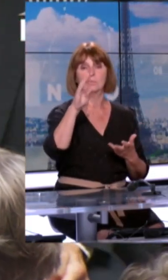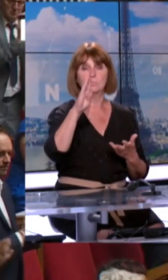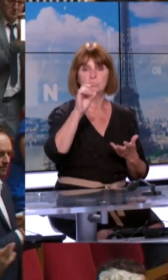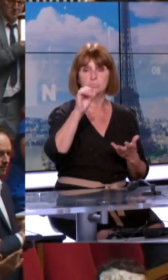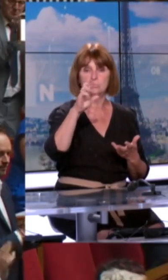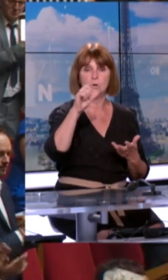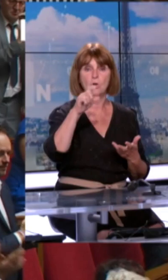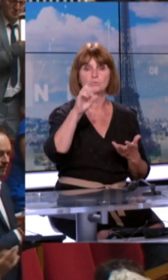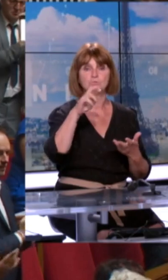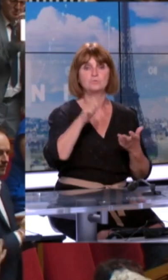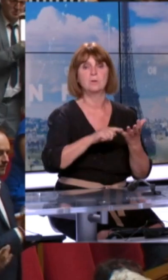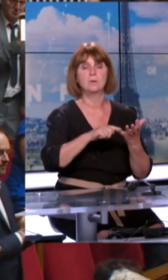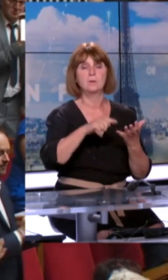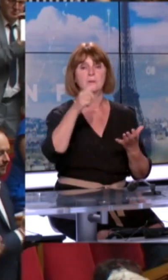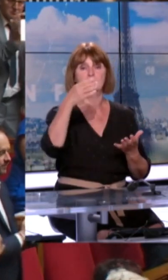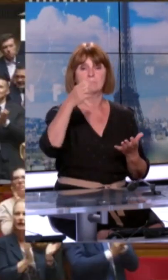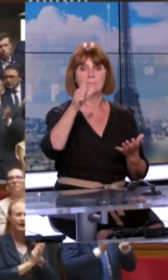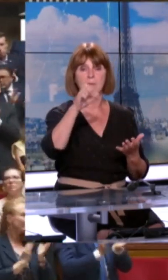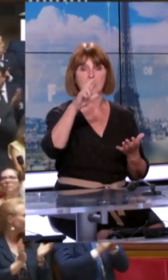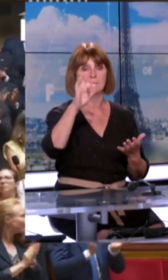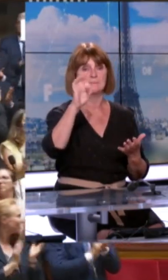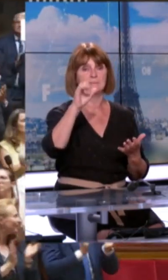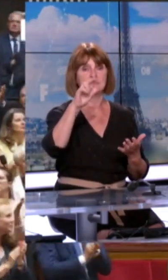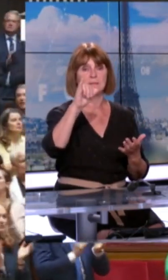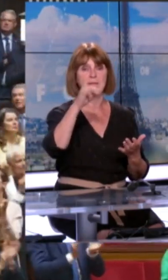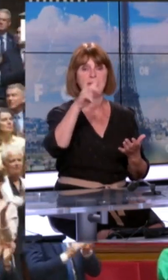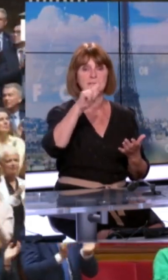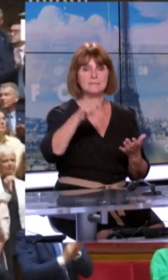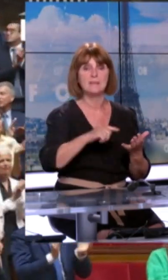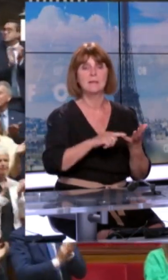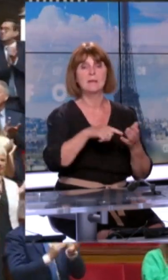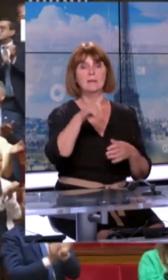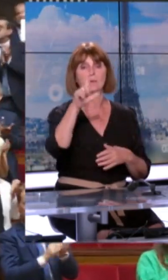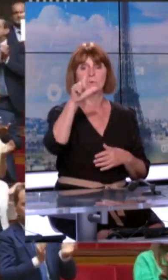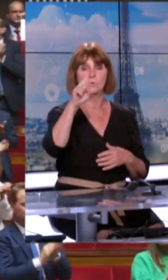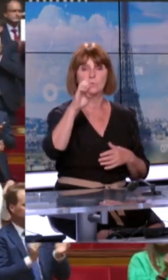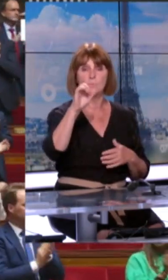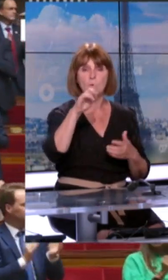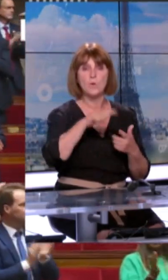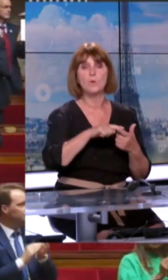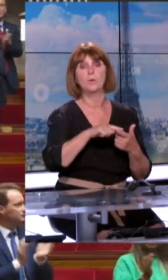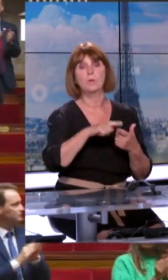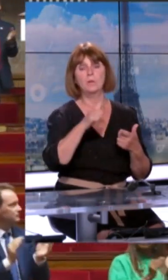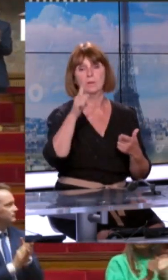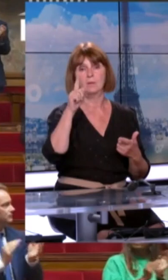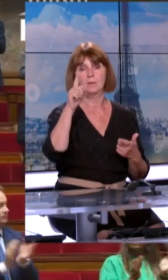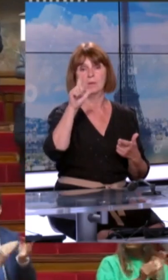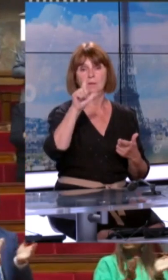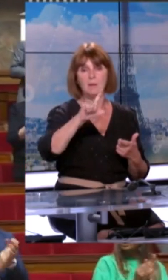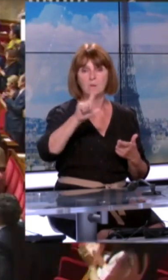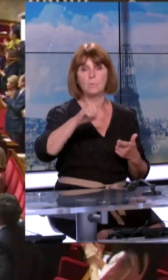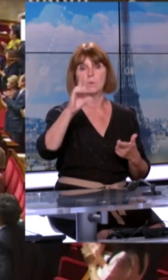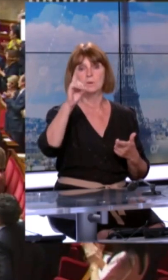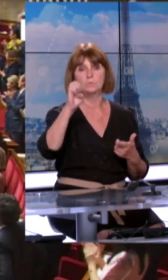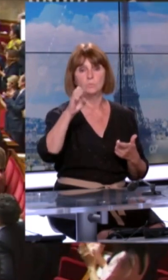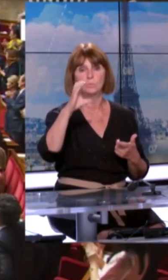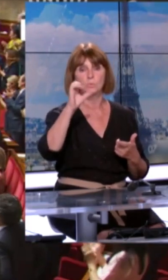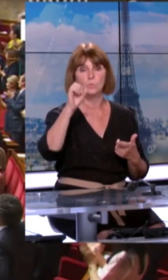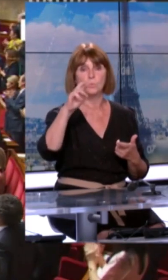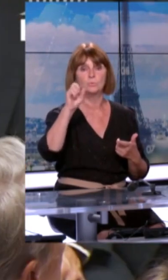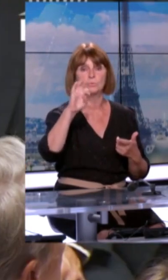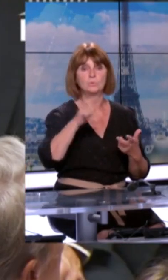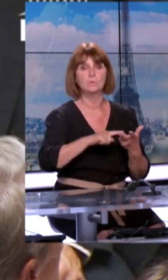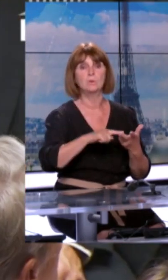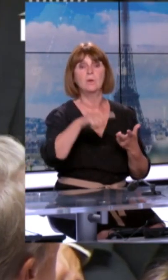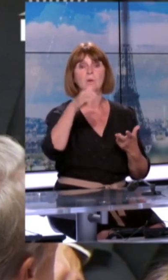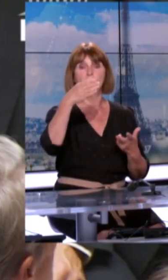Boulange, Vincent Martinez, Stéphane Lemeur, Amaury Lagroix de Croûte,